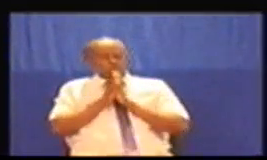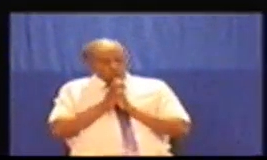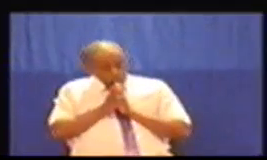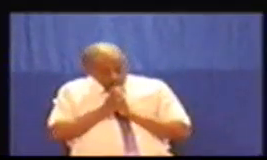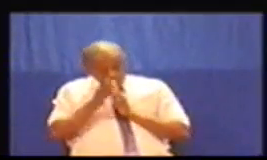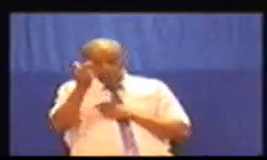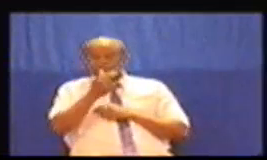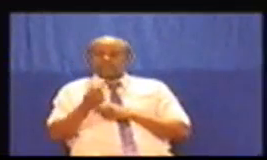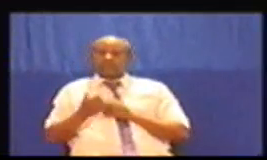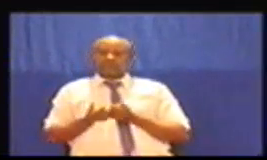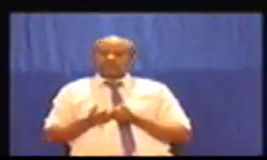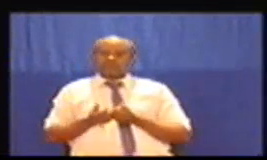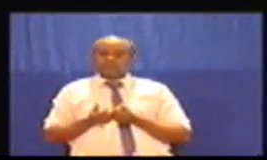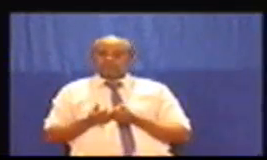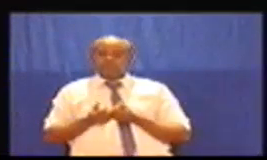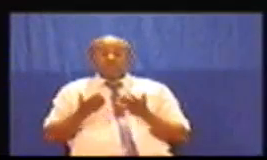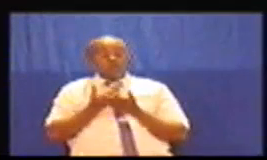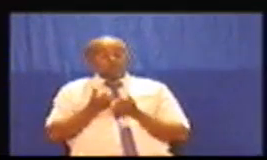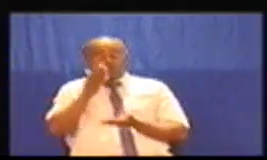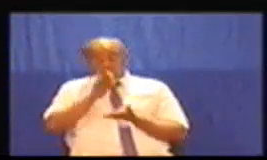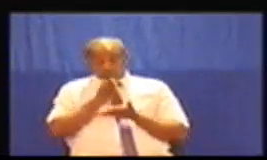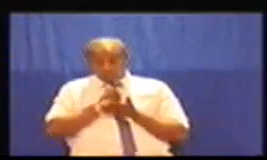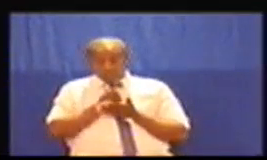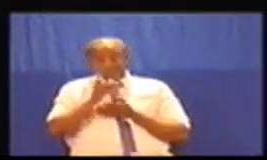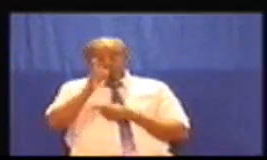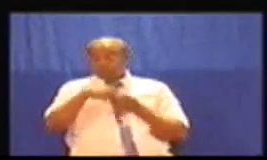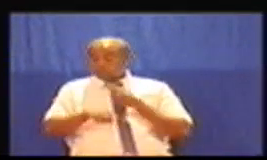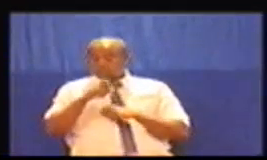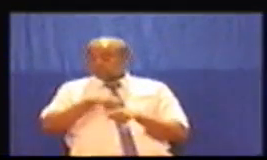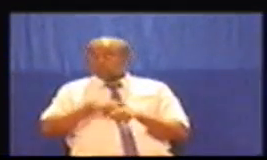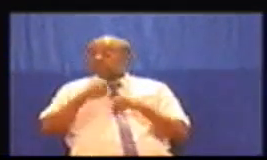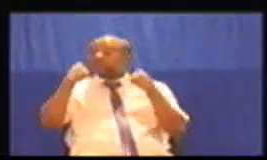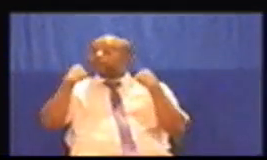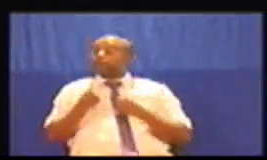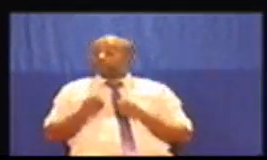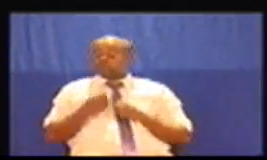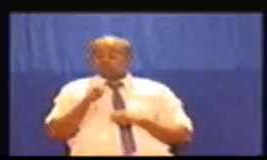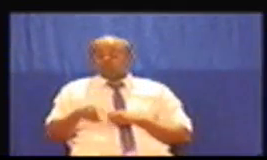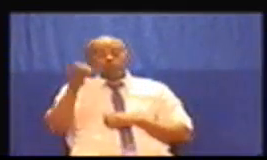taifa letu, kwa sababu ni ukweli tunapita mahali ambapo kuna tishio la janga hili.